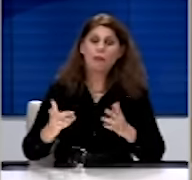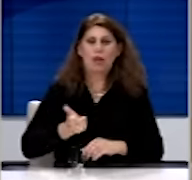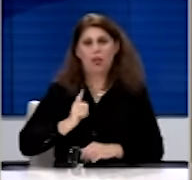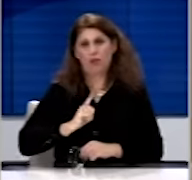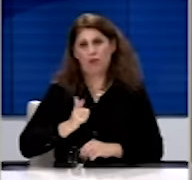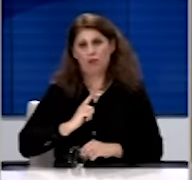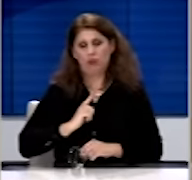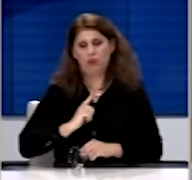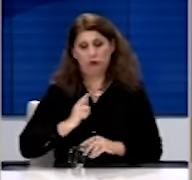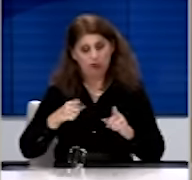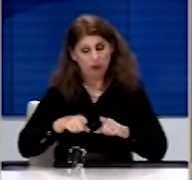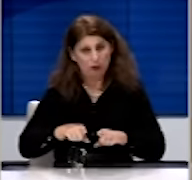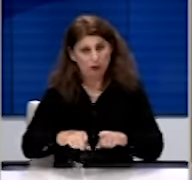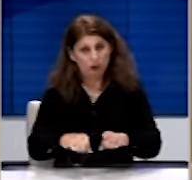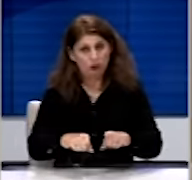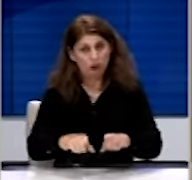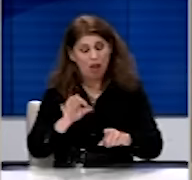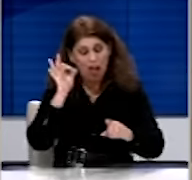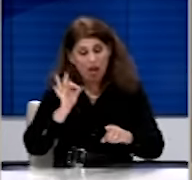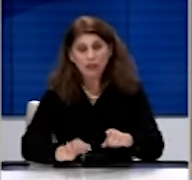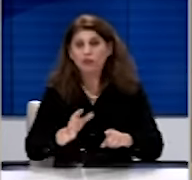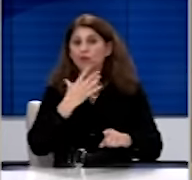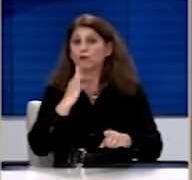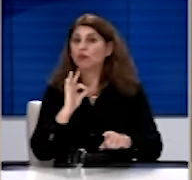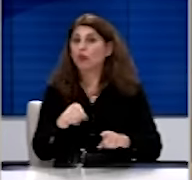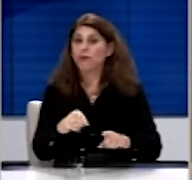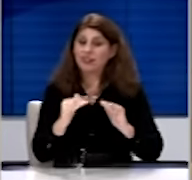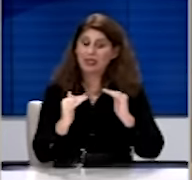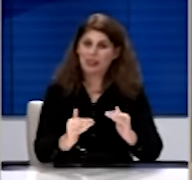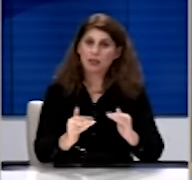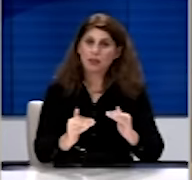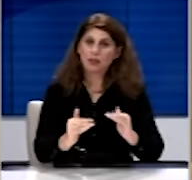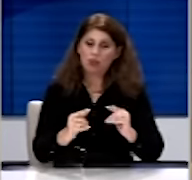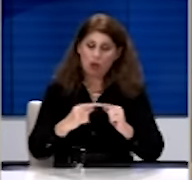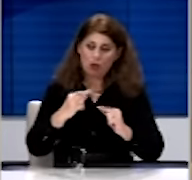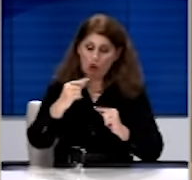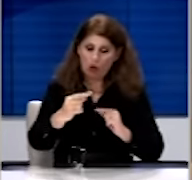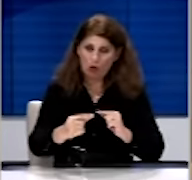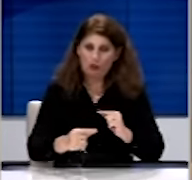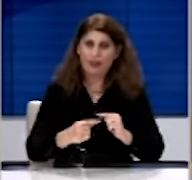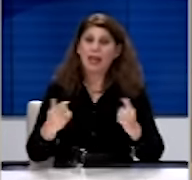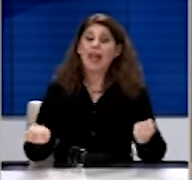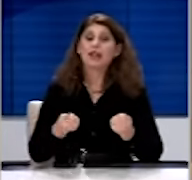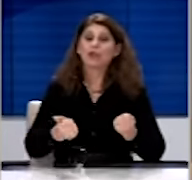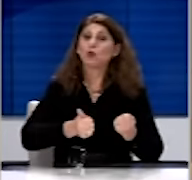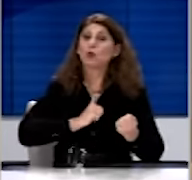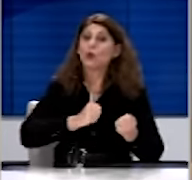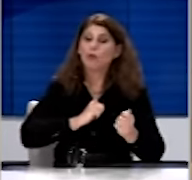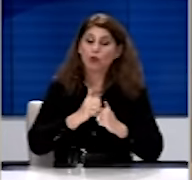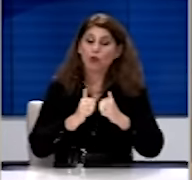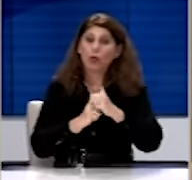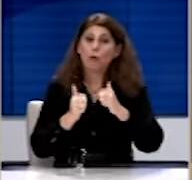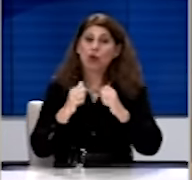αναμονής. Την ίδια ώρα και ακριβώς χάρη σε αυτή την κατάσταση, ο κύκλος εργασιών των ιδιωτικών